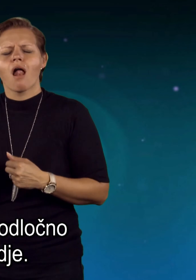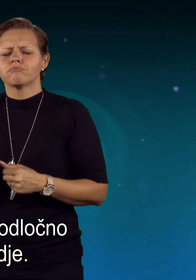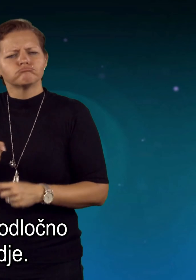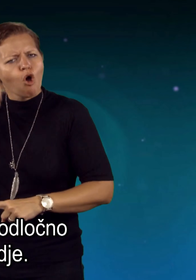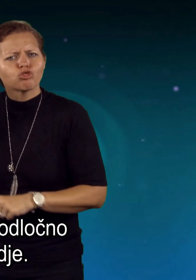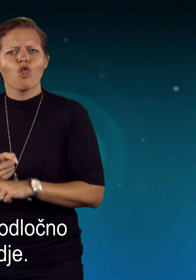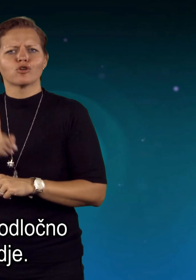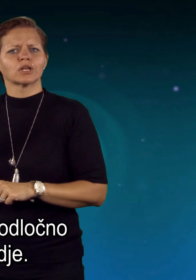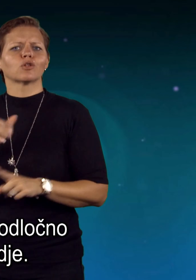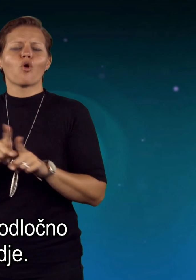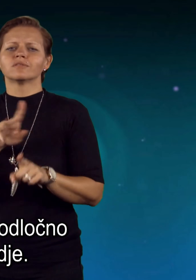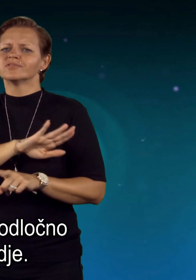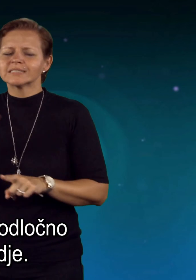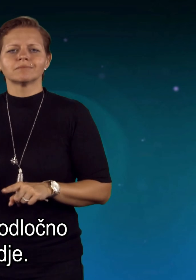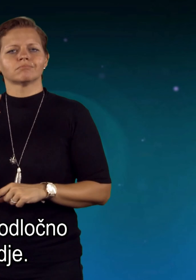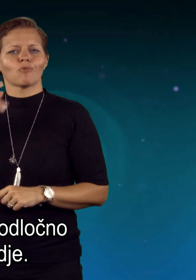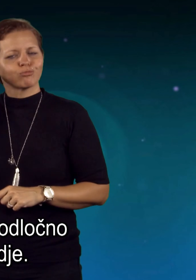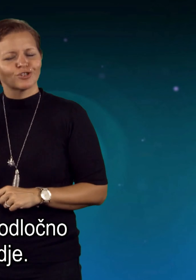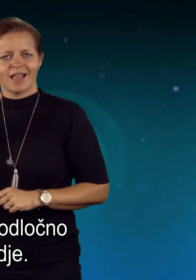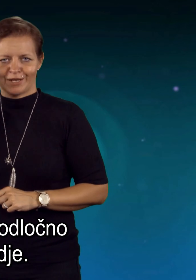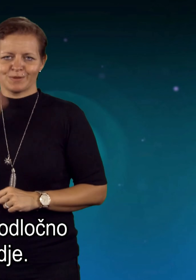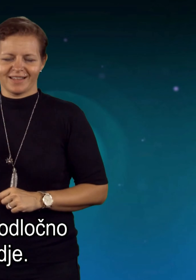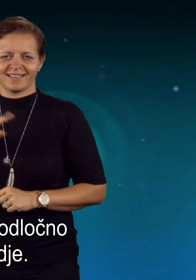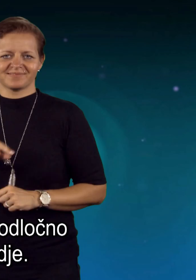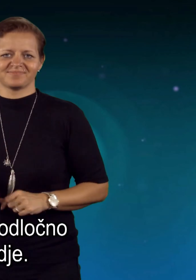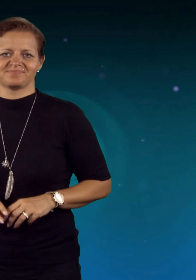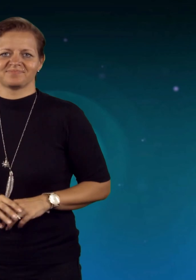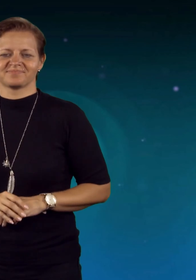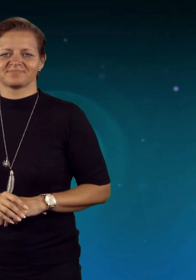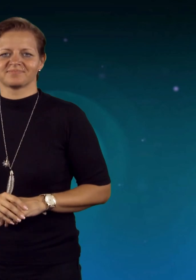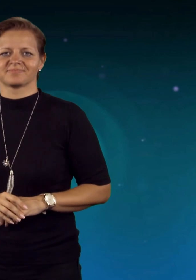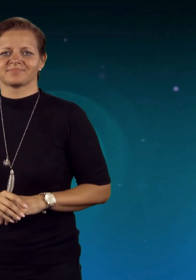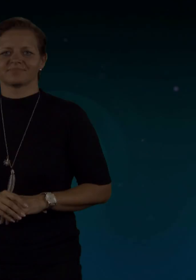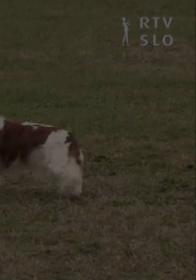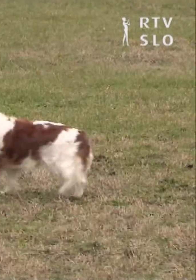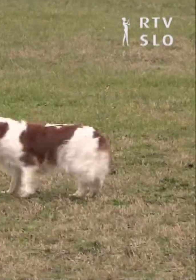je nadaljevala odločno in kot vsi običajni ljudje.